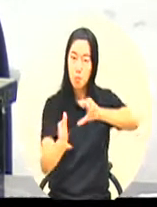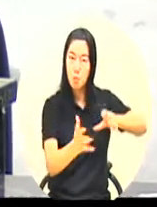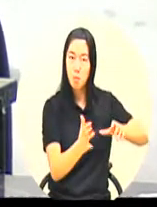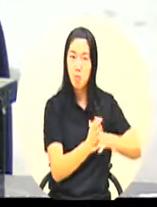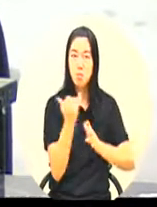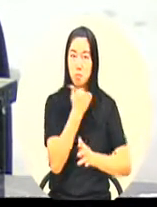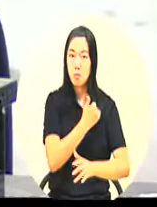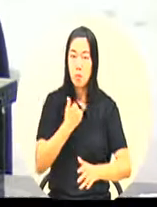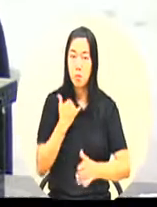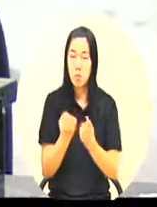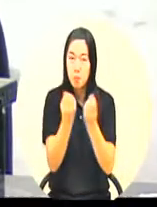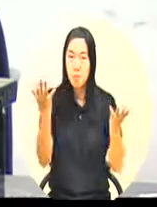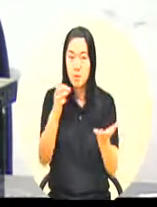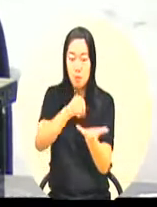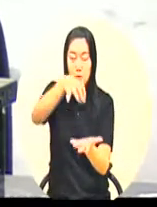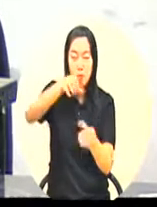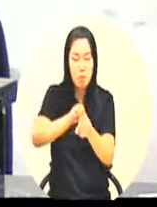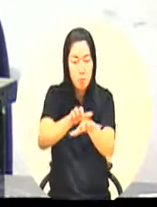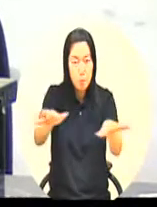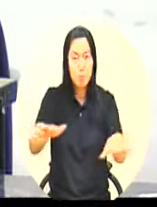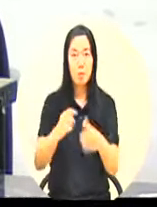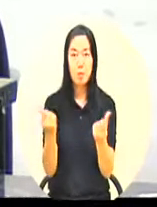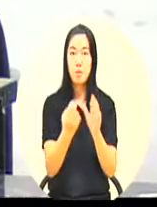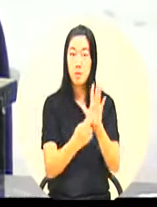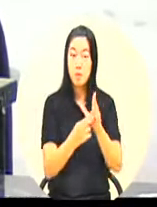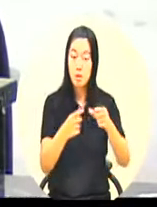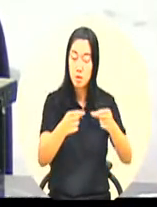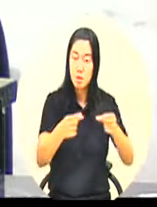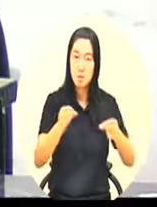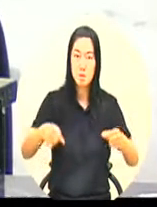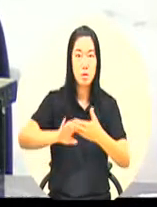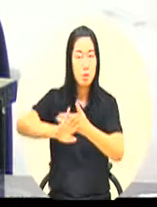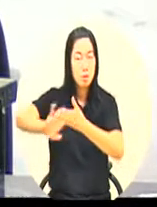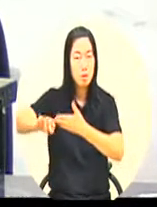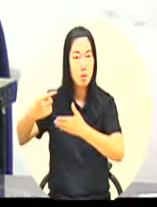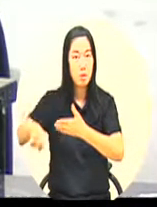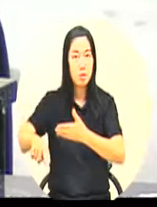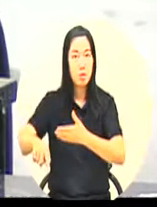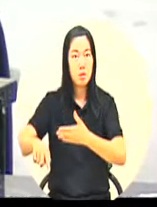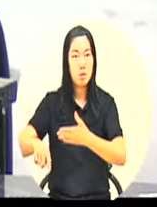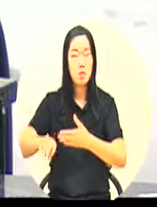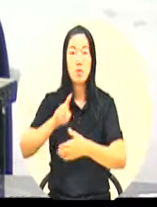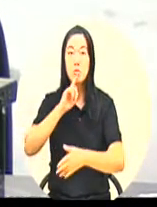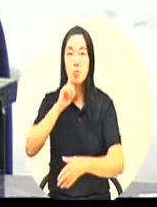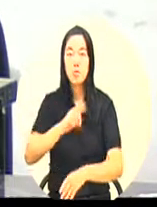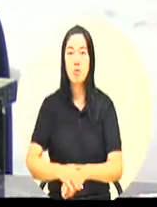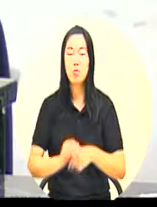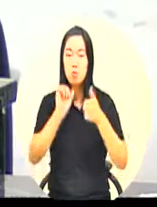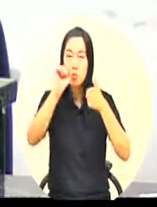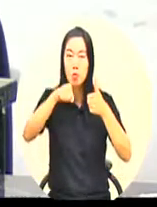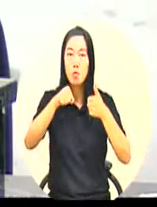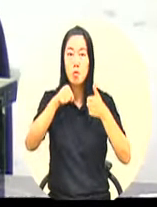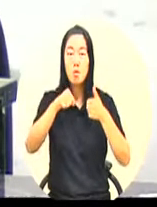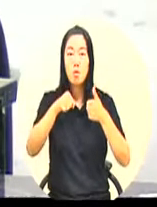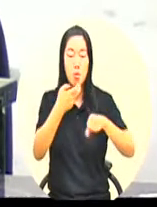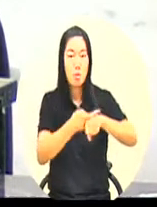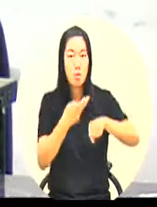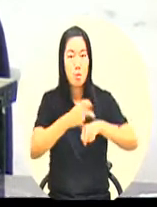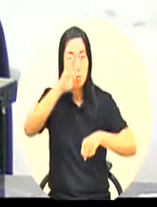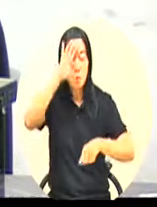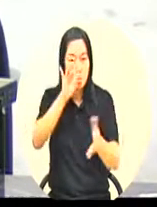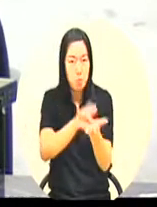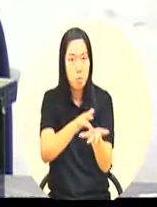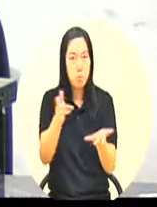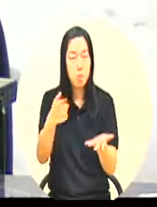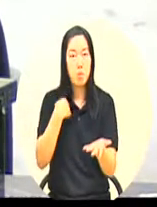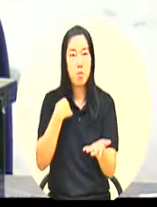的事变，比方说日本现在很流行的叫诺罗病毒，所以医生都会建议去